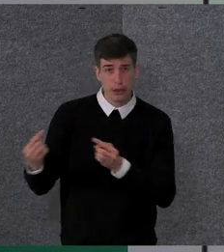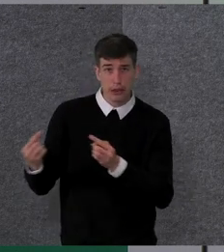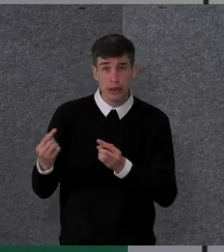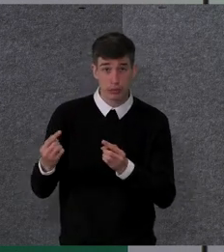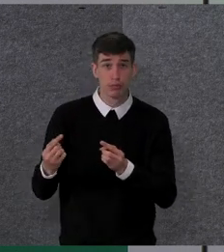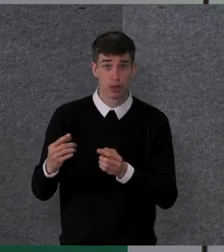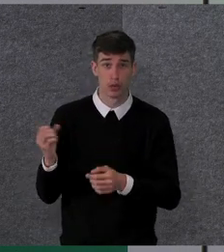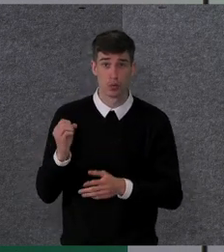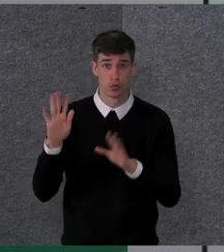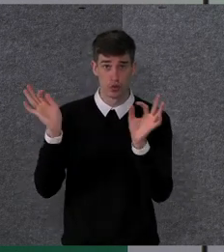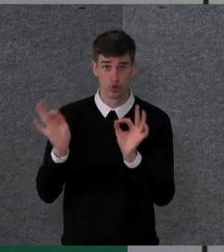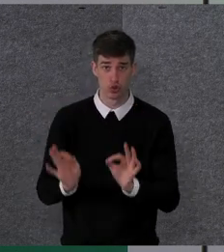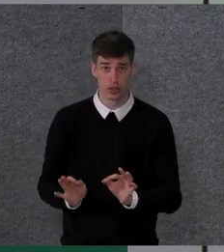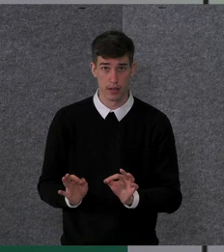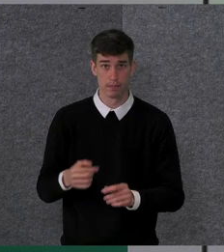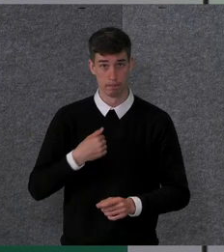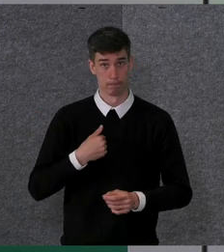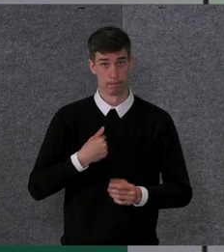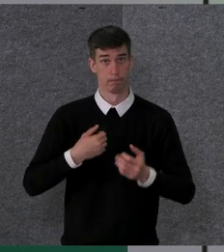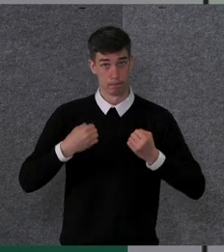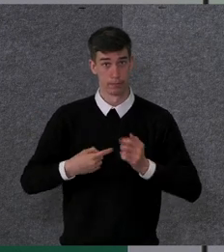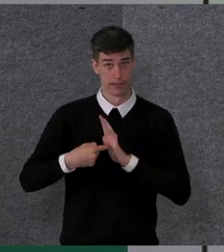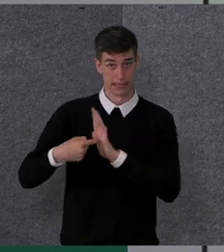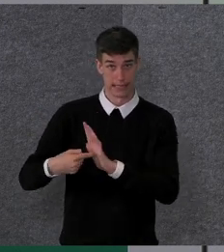damit verbunden sind, wenn man hier so eine deutliche Sprache findet.